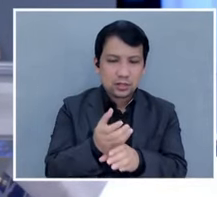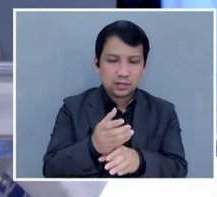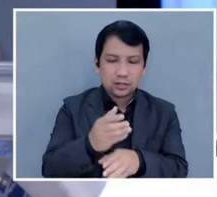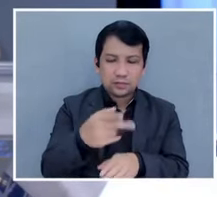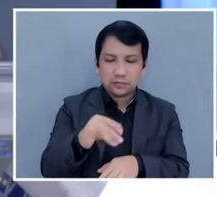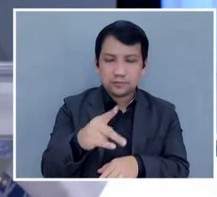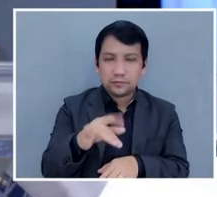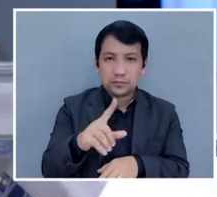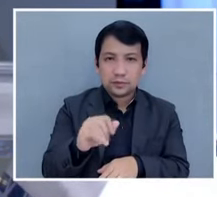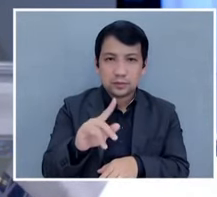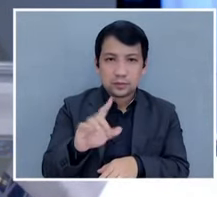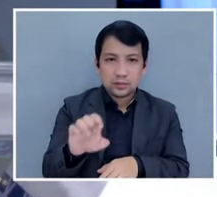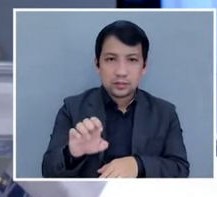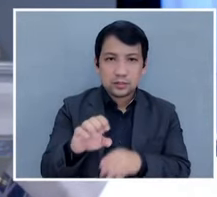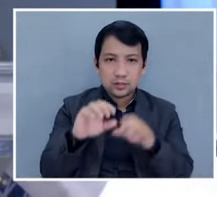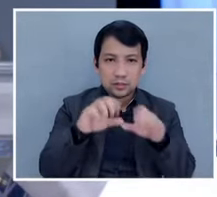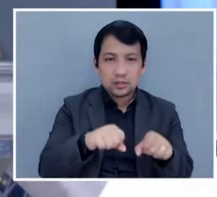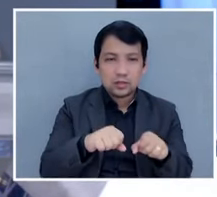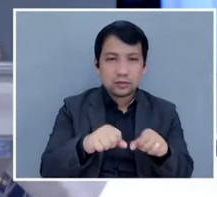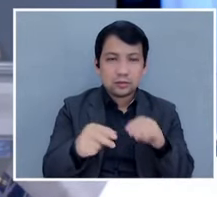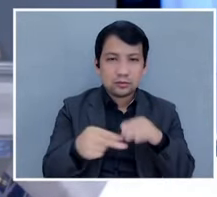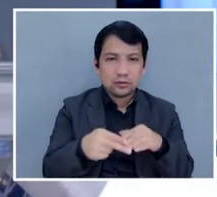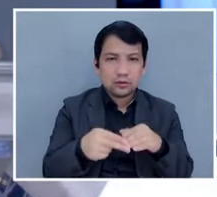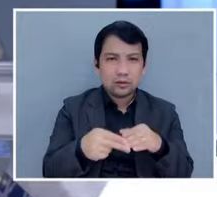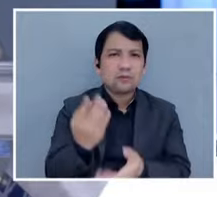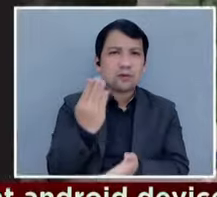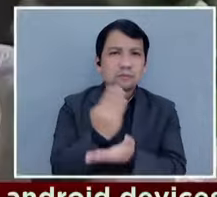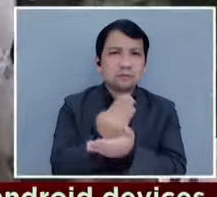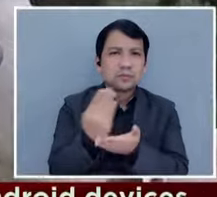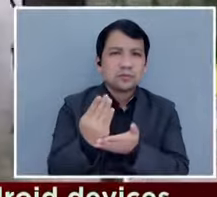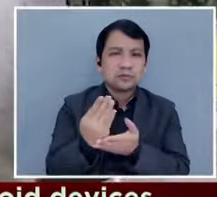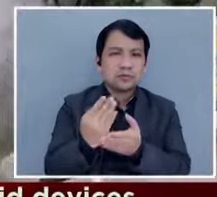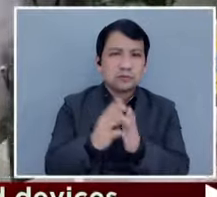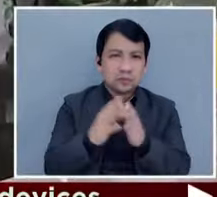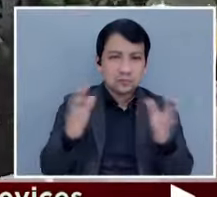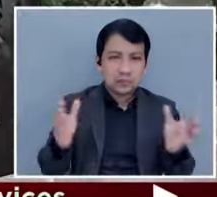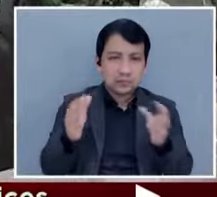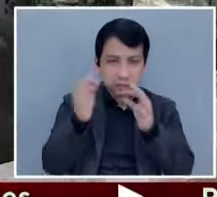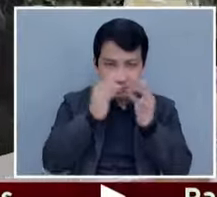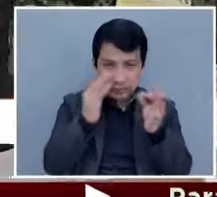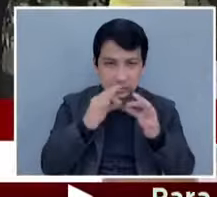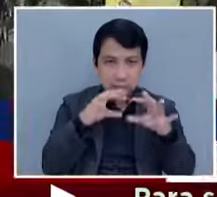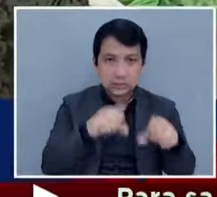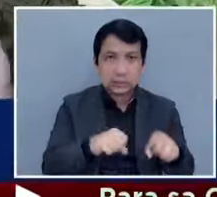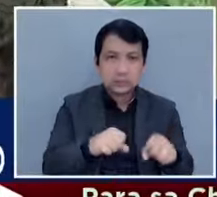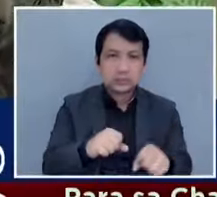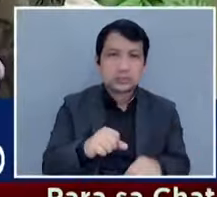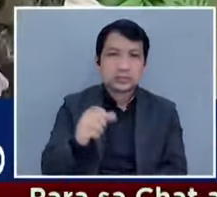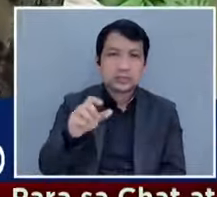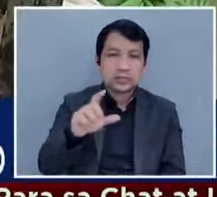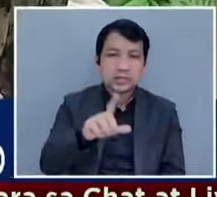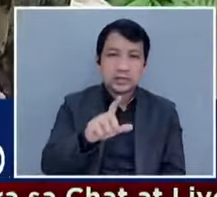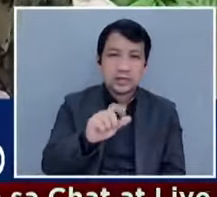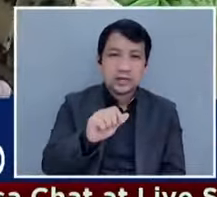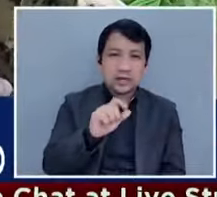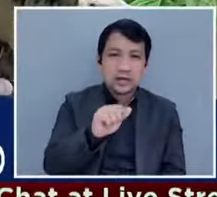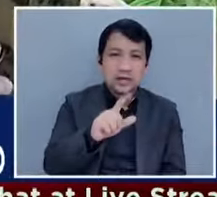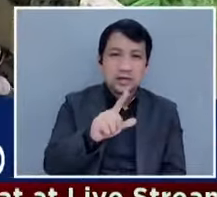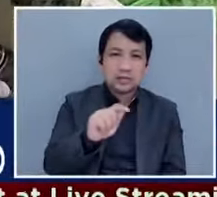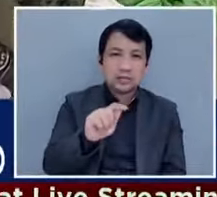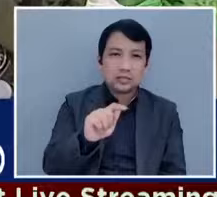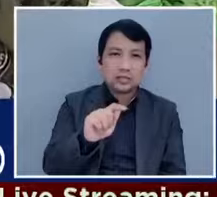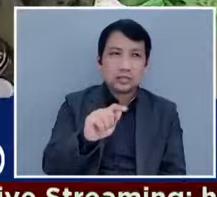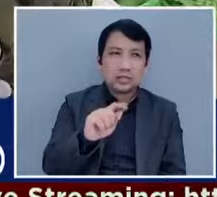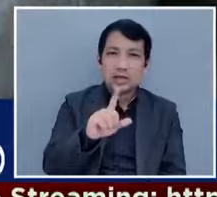na naaresto kaugnay ng 1 bilyong pisong halaga ng illegal na droga sa Alitagtag, Batangas no Lunes. Ayon kay